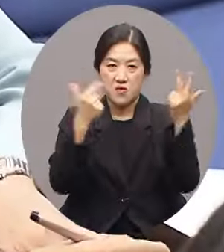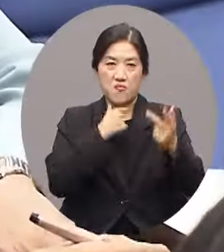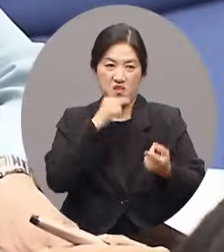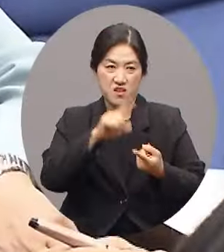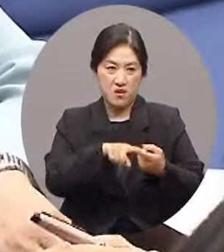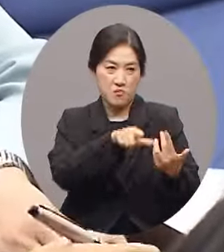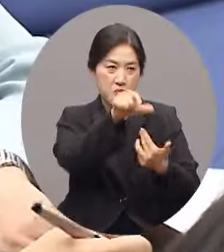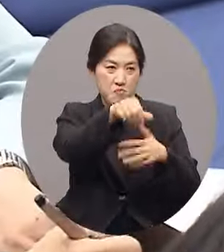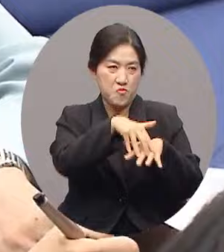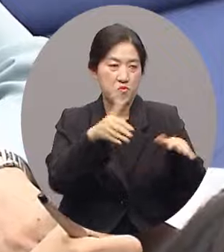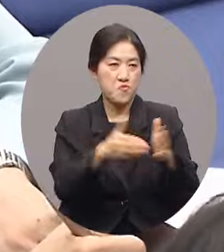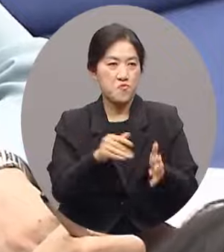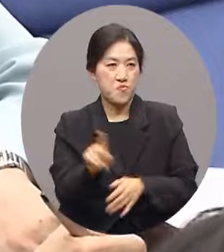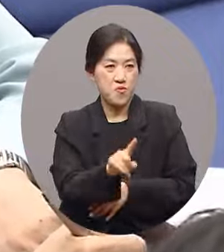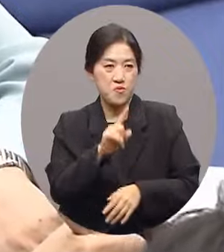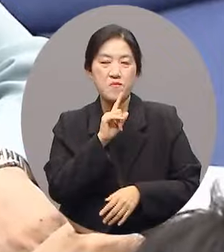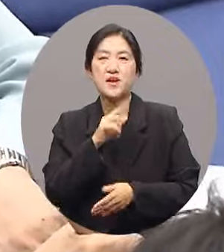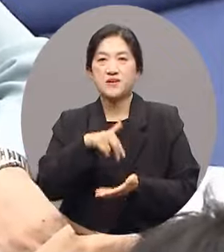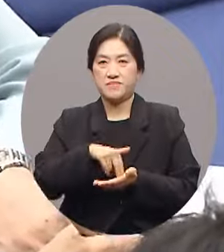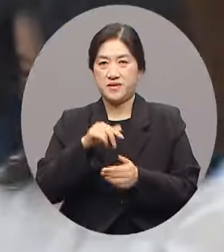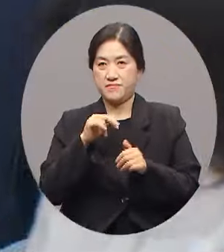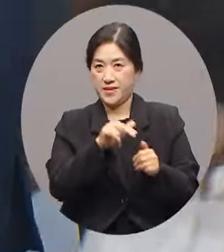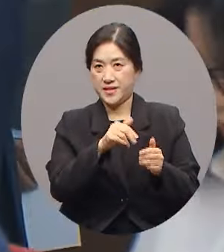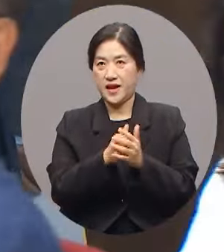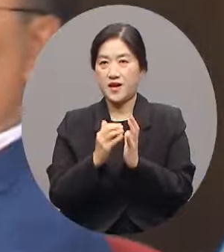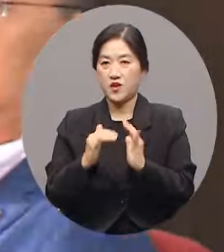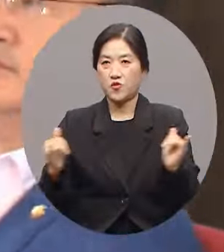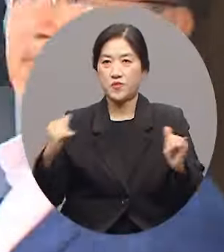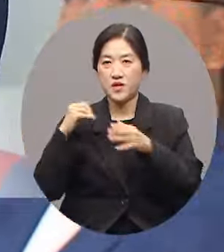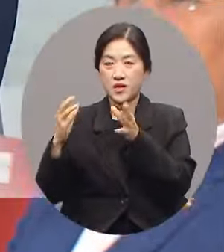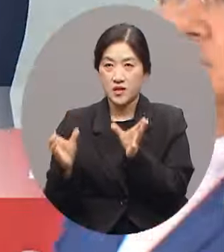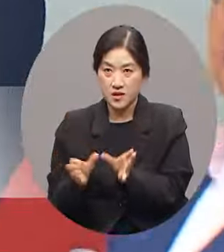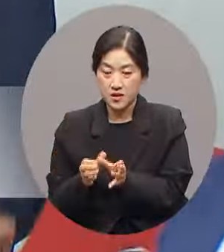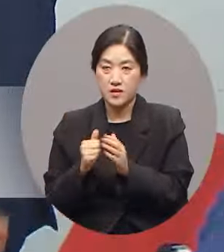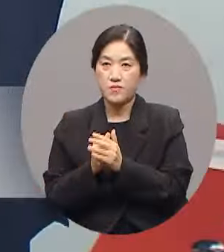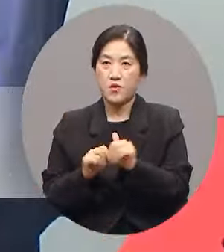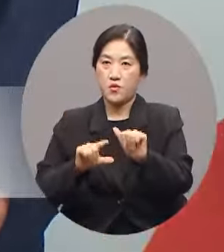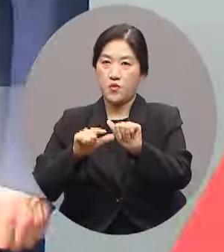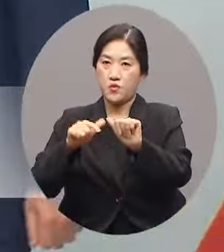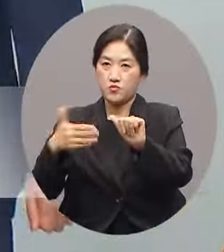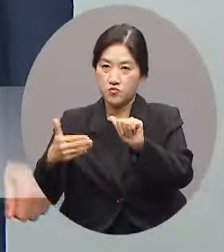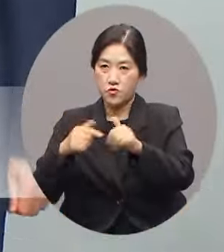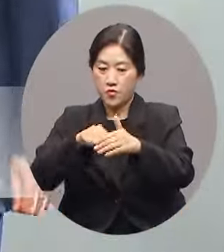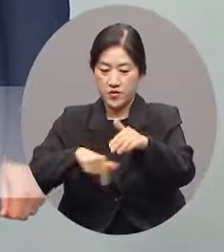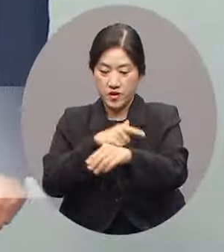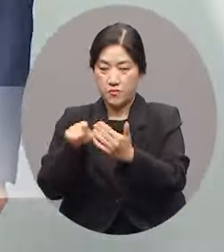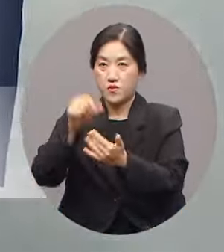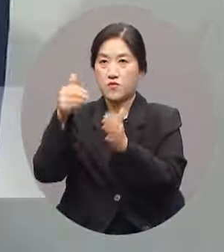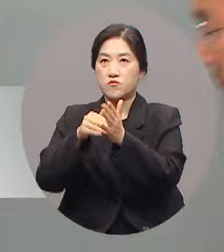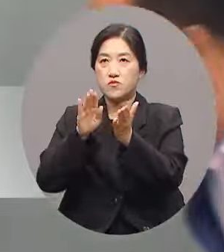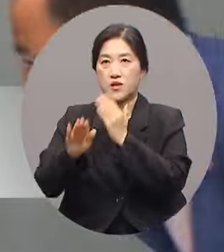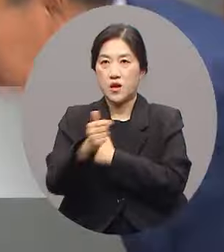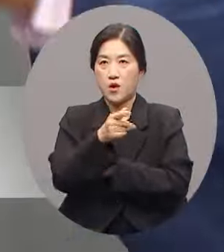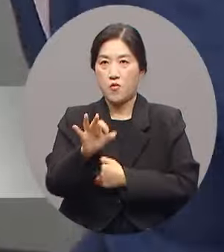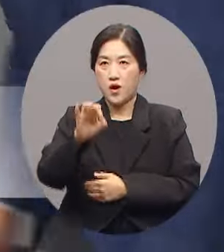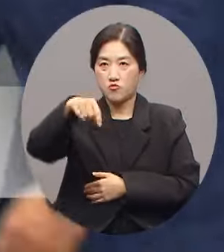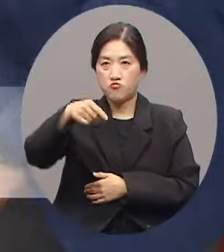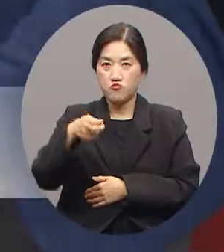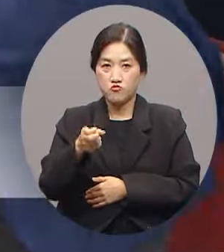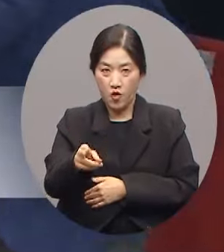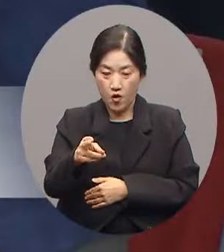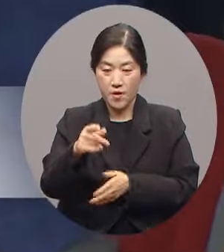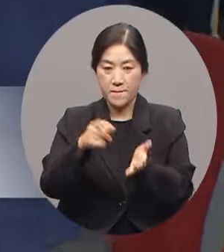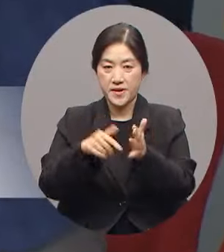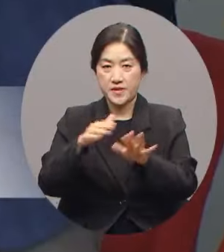꾸려졌다고 비판했습니다. 국민의힘은 오는 9일 원내대표 선거 이후에야 황우여 비상대책위원장이 이끌